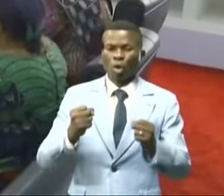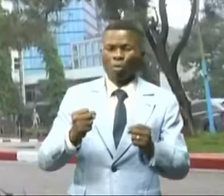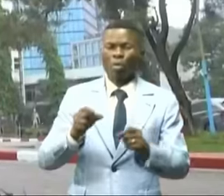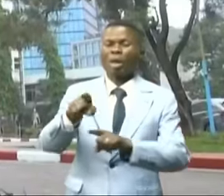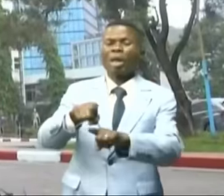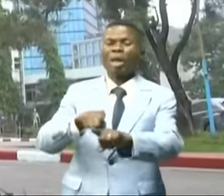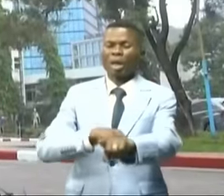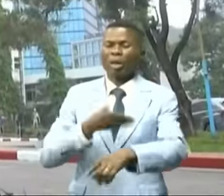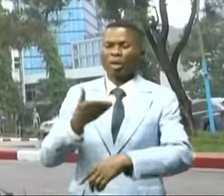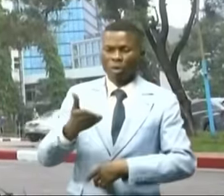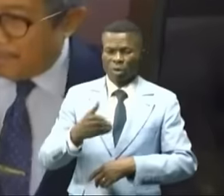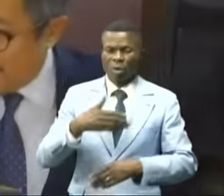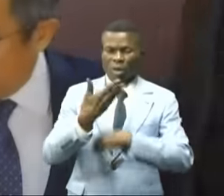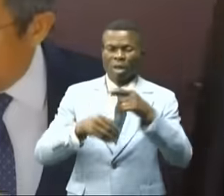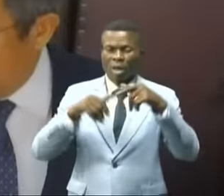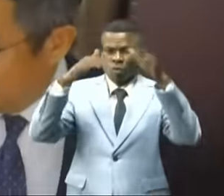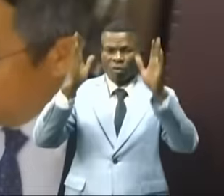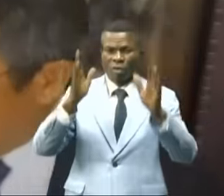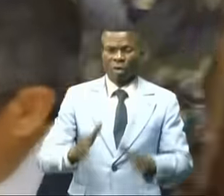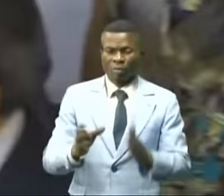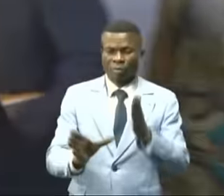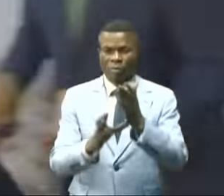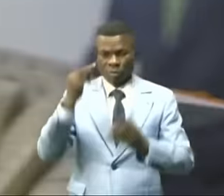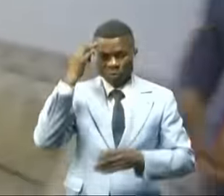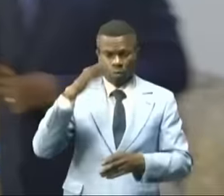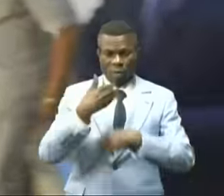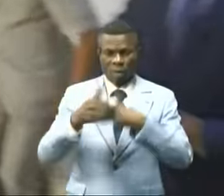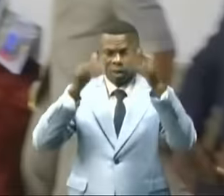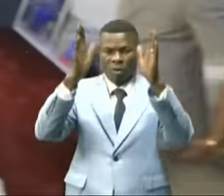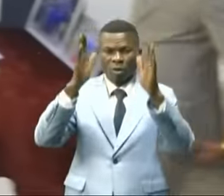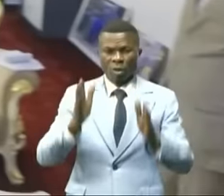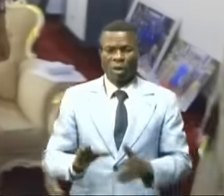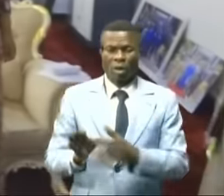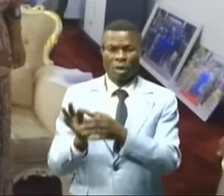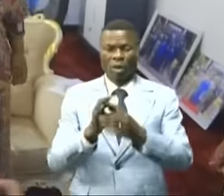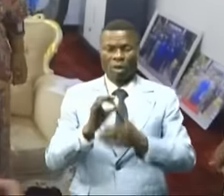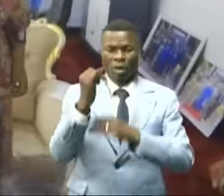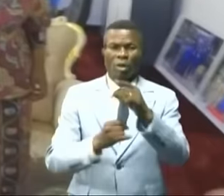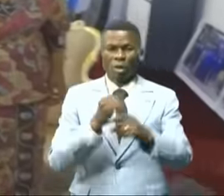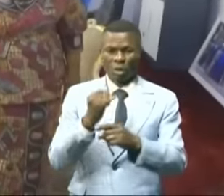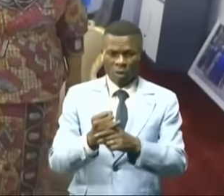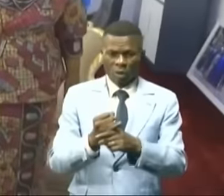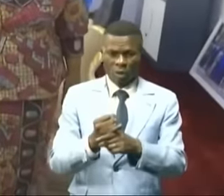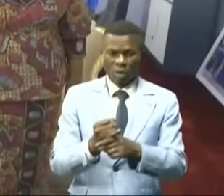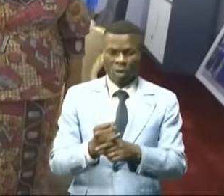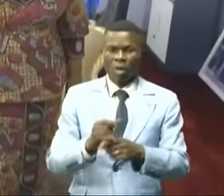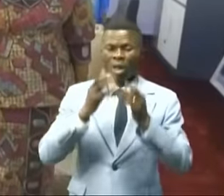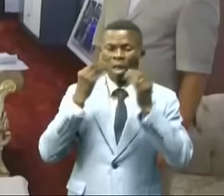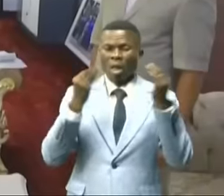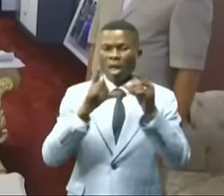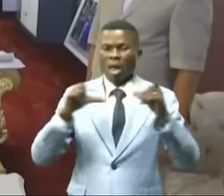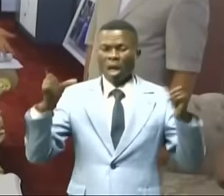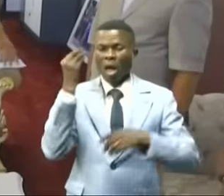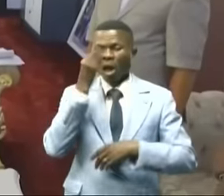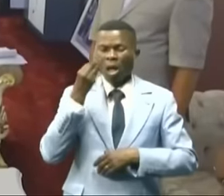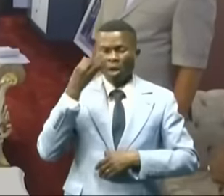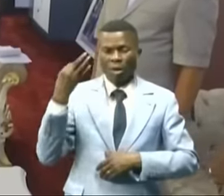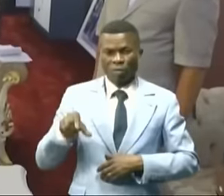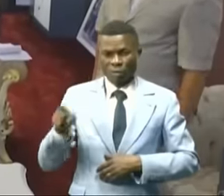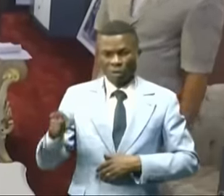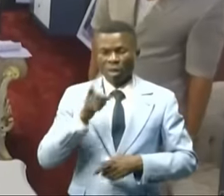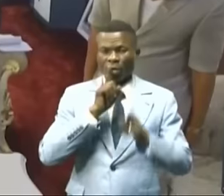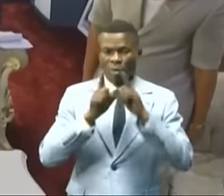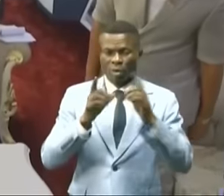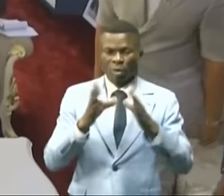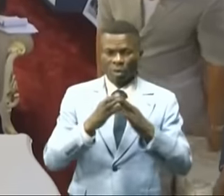terme. Toujours aux affaires étrangères, la vice-ministre des Affaires étrangères, coopération internationale et francophonie, Grace Yambakazadi, a